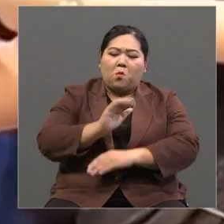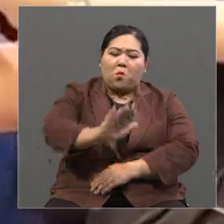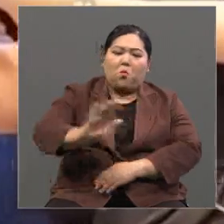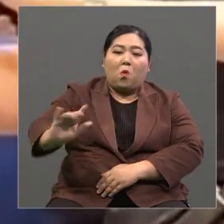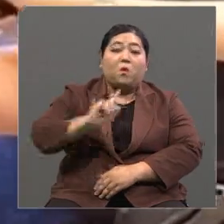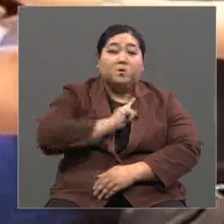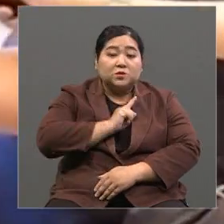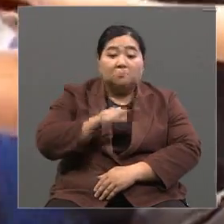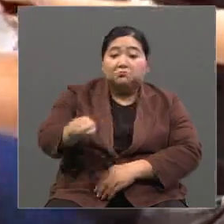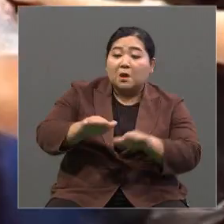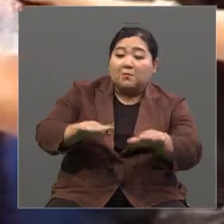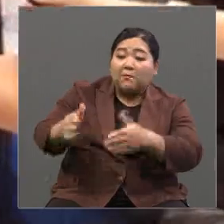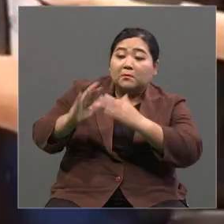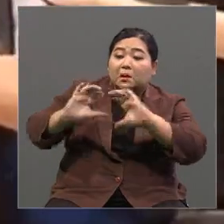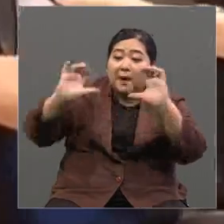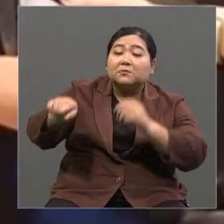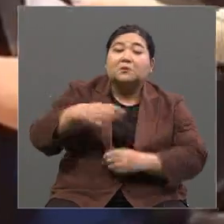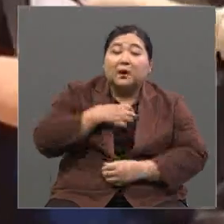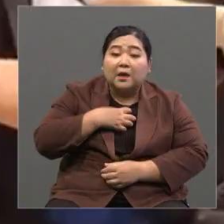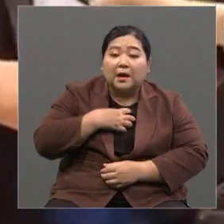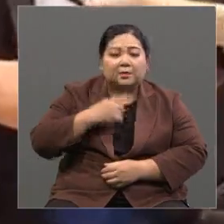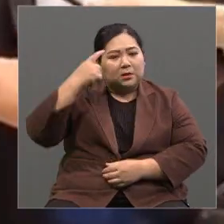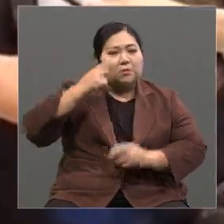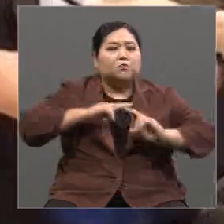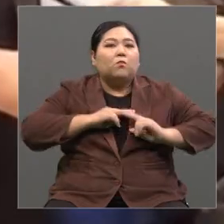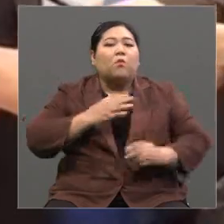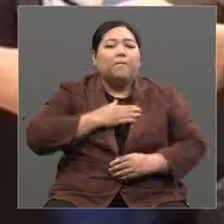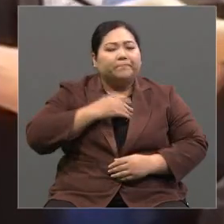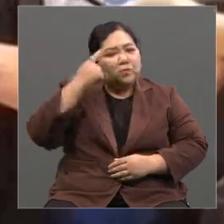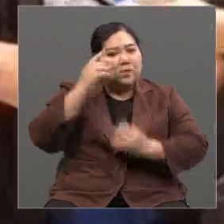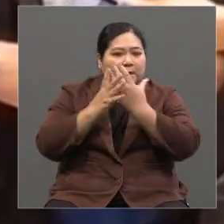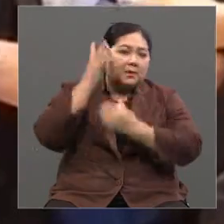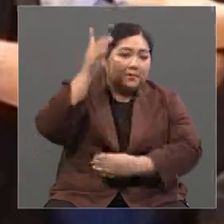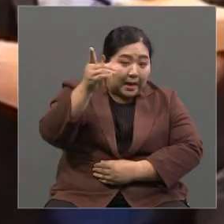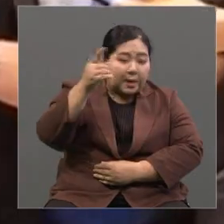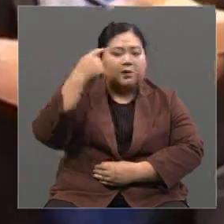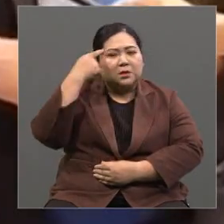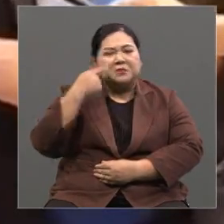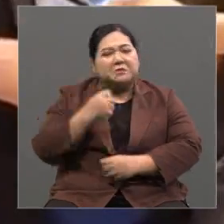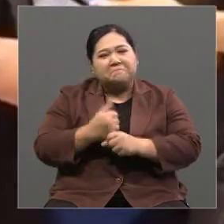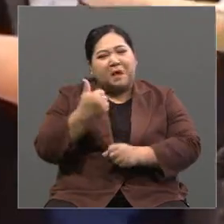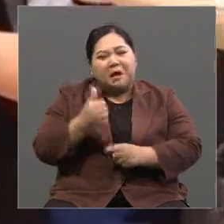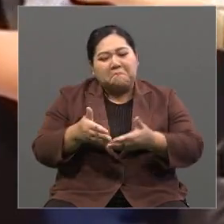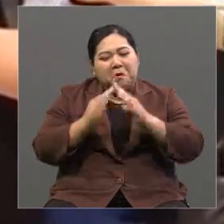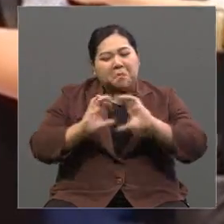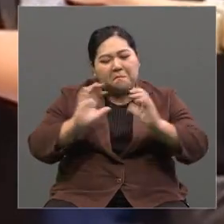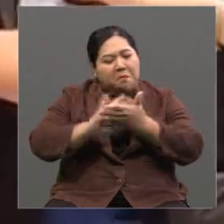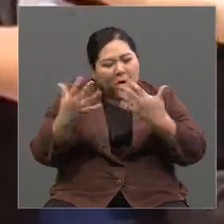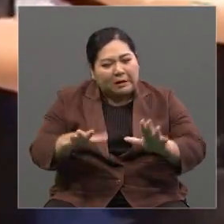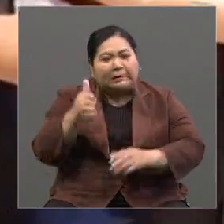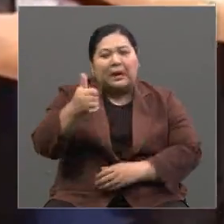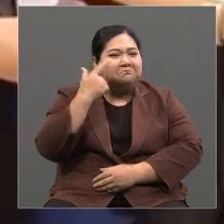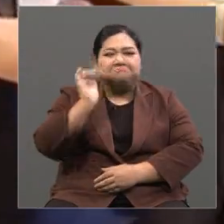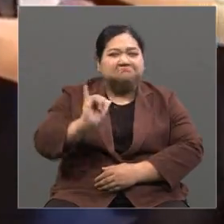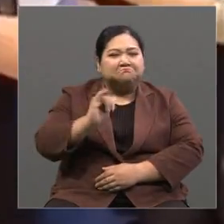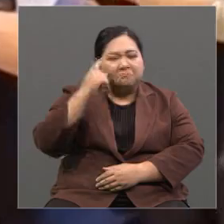จะเป็นรัฐบาลส่วนตัวคิดว่าในสัปดาห์หน้านั้นก็น่าจะยังไม่สามารถทำอะไรได้ต้องร